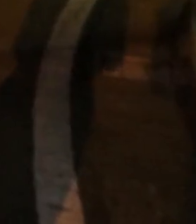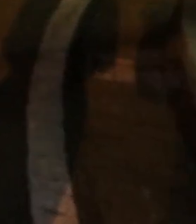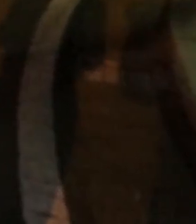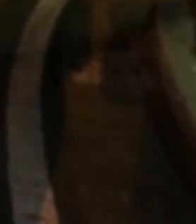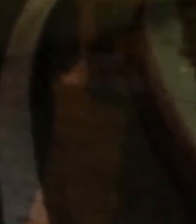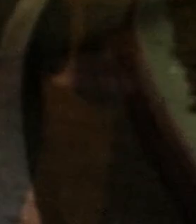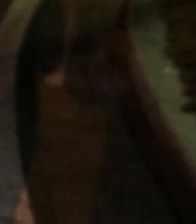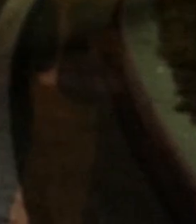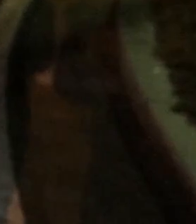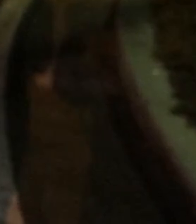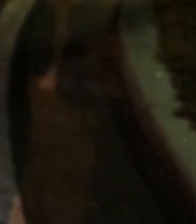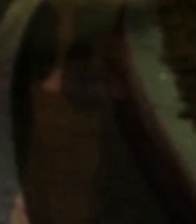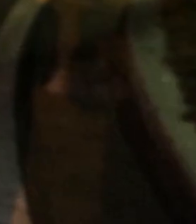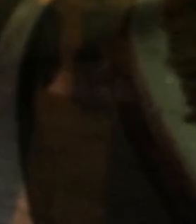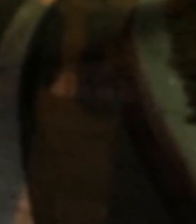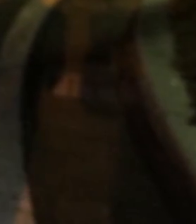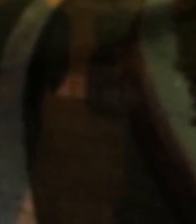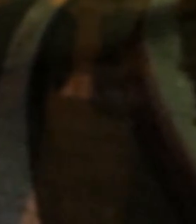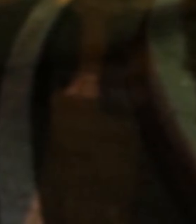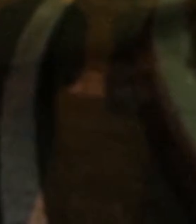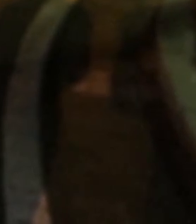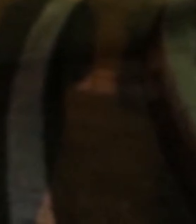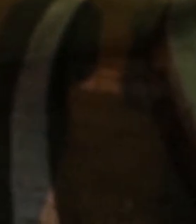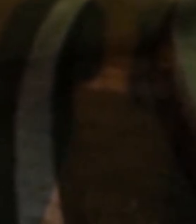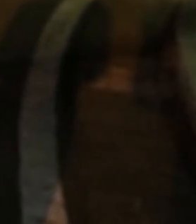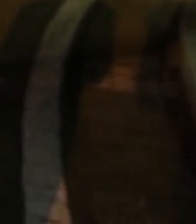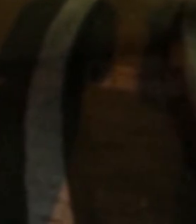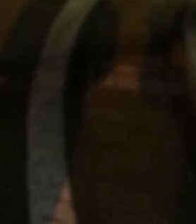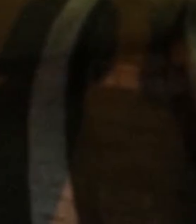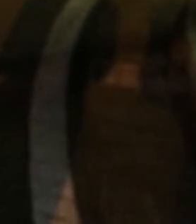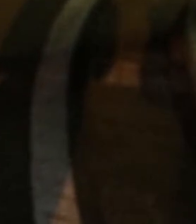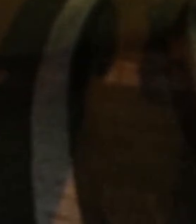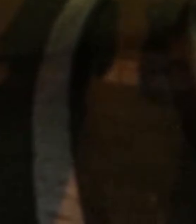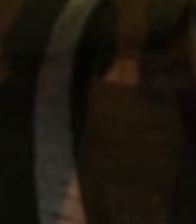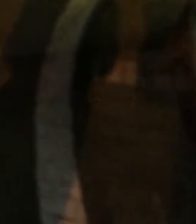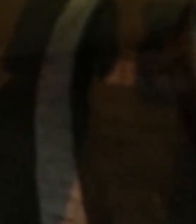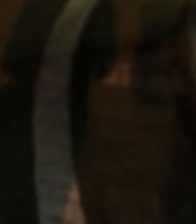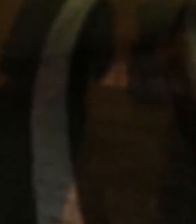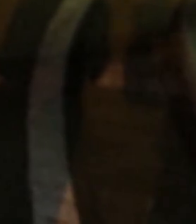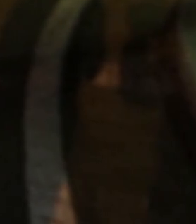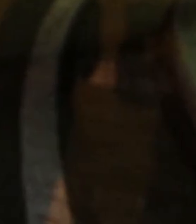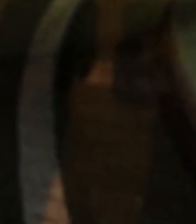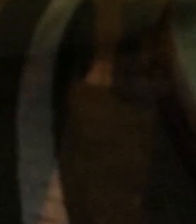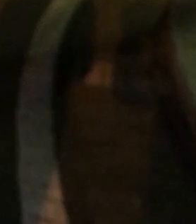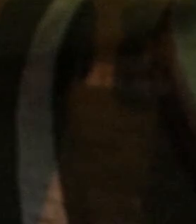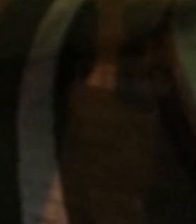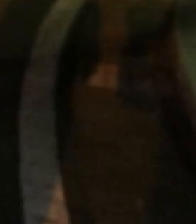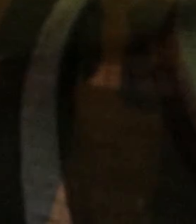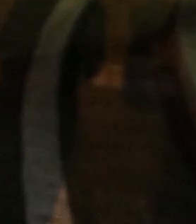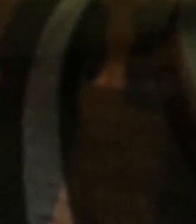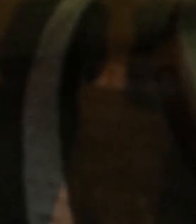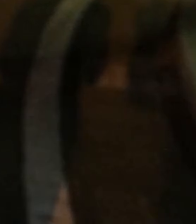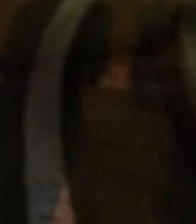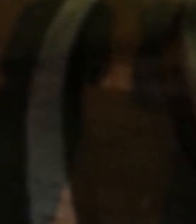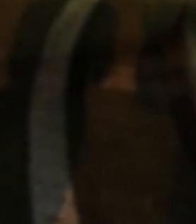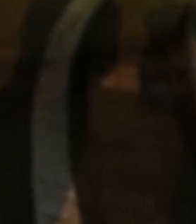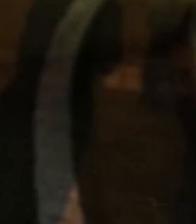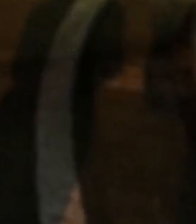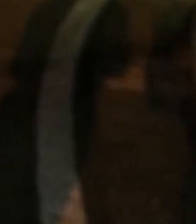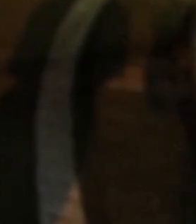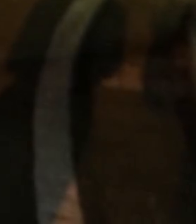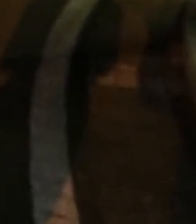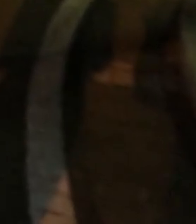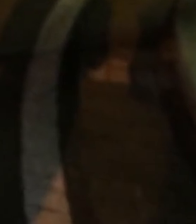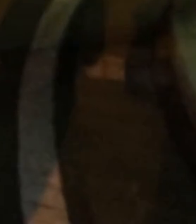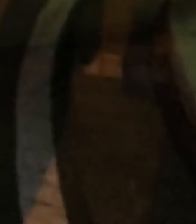국민의, 국민에 의한, 국민을 위한 나라. 여러분 이 명언 알고 계시죠? 정말 진정한 민주정치의 제대로 된 기본 정신을 알